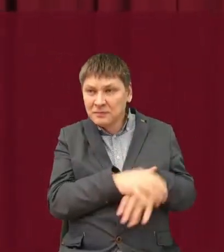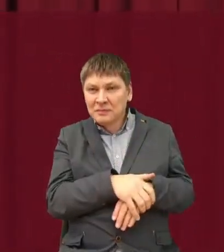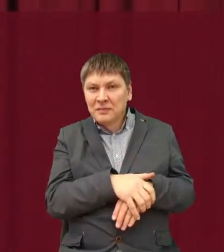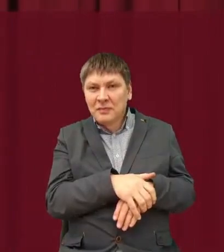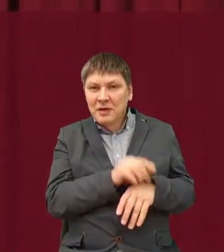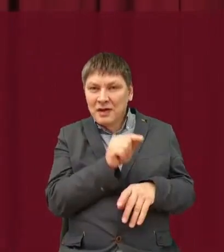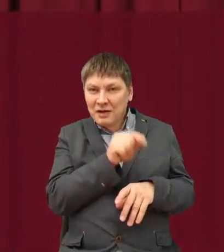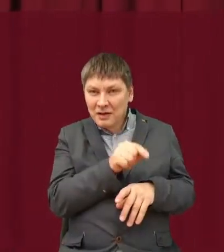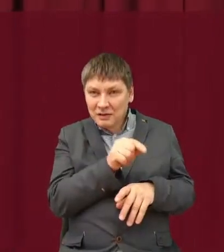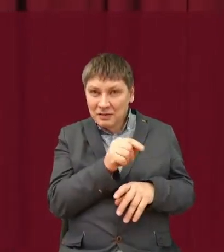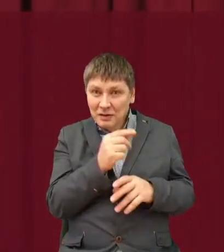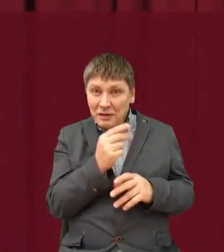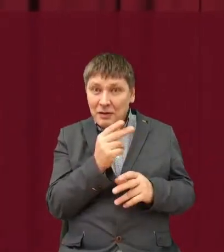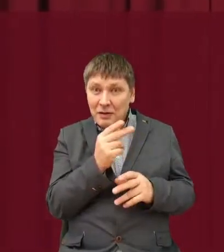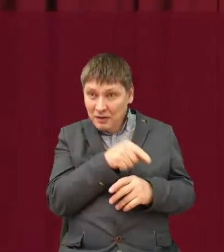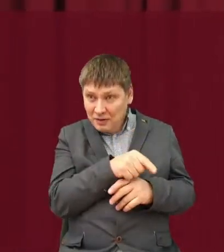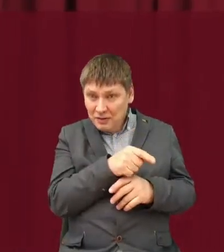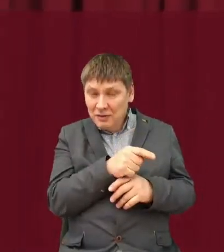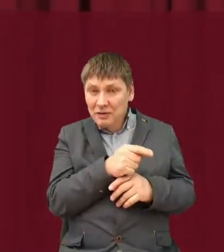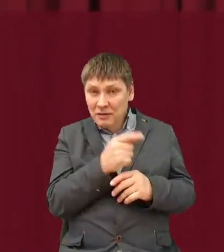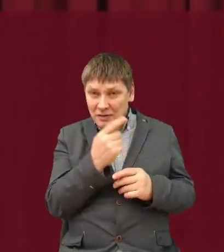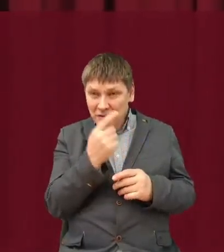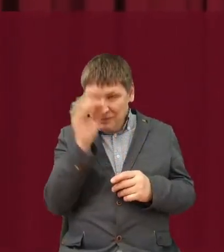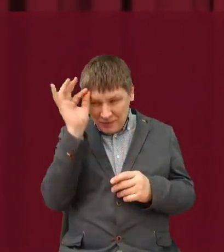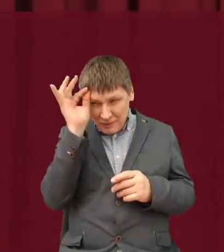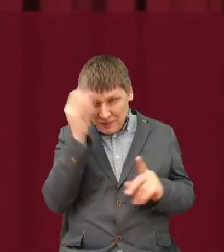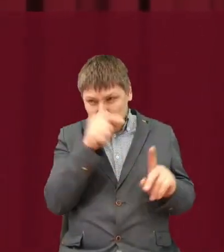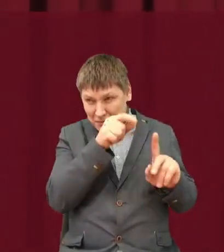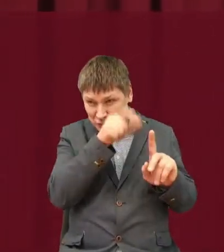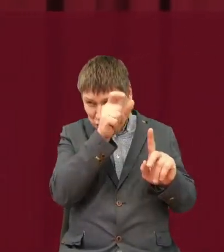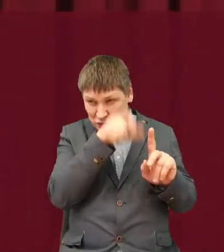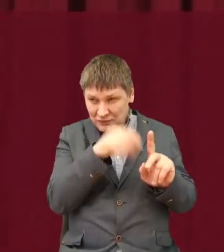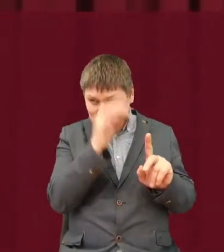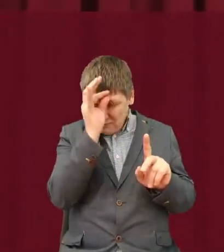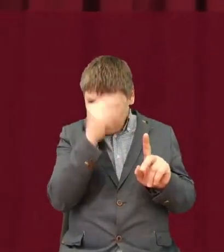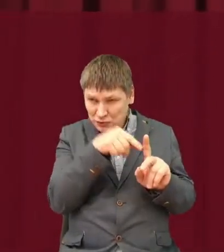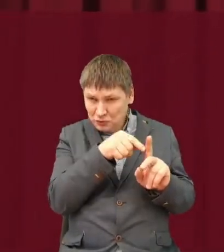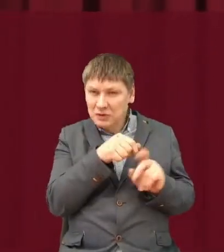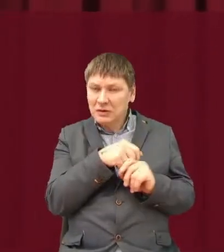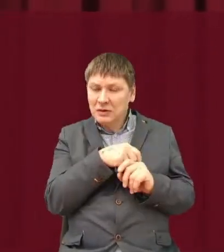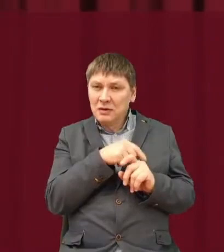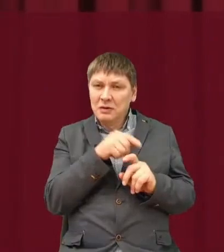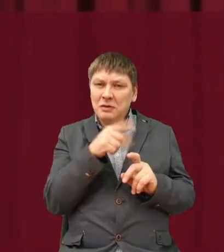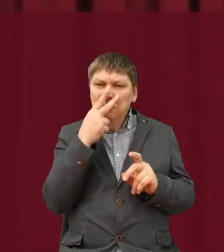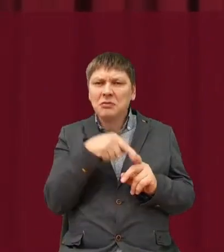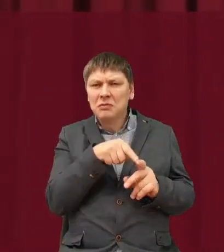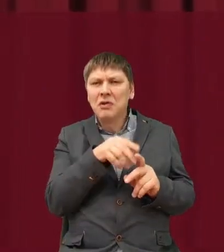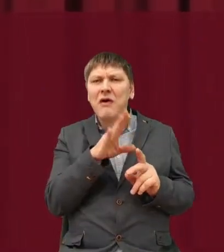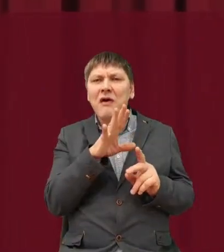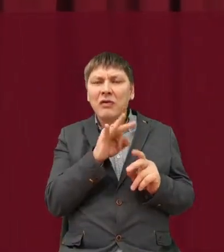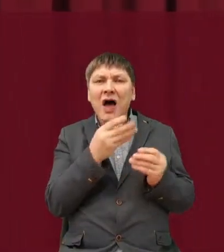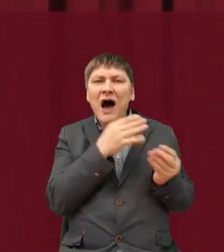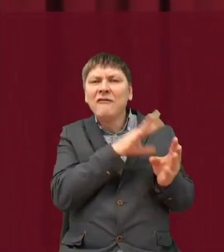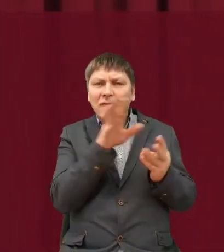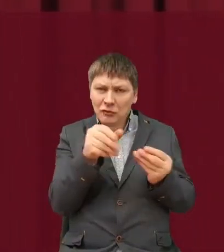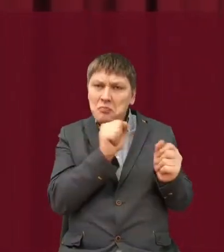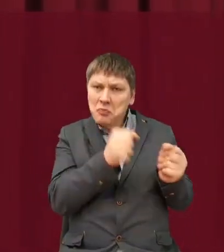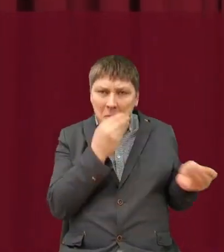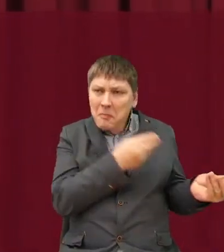в этом безумие безу последняя позиция отрицания Бога которая выливается во все сферы жизни человека